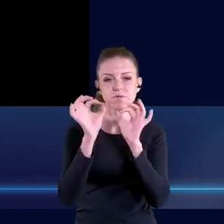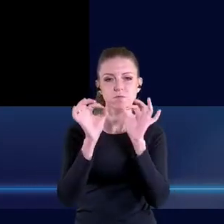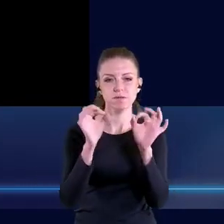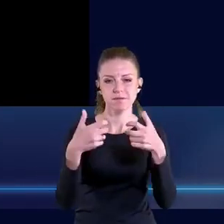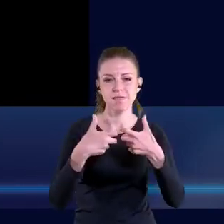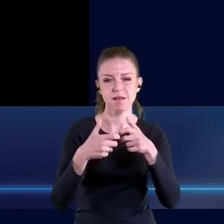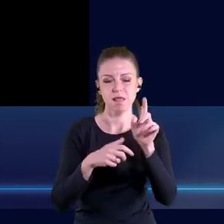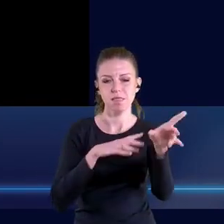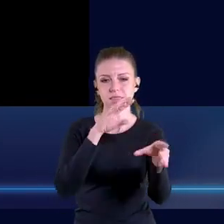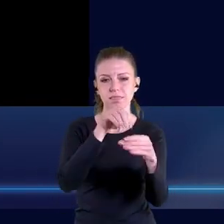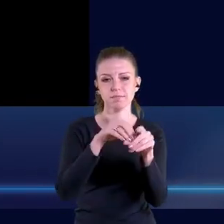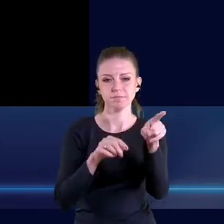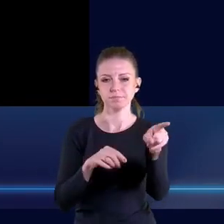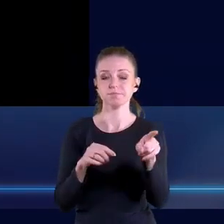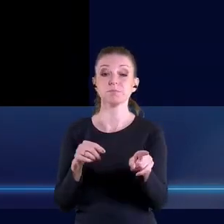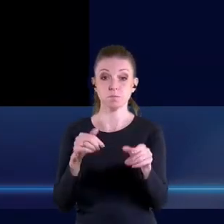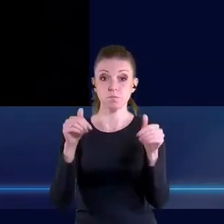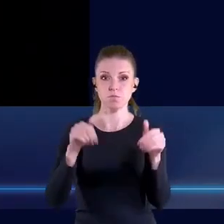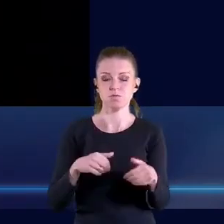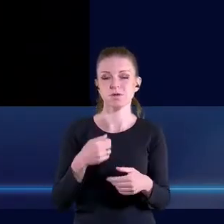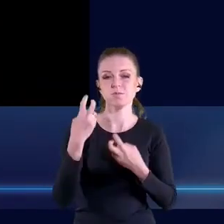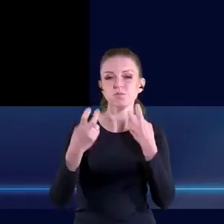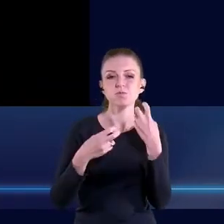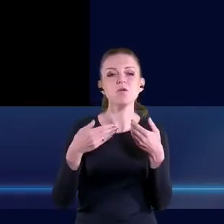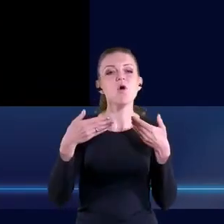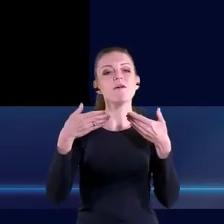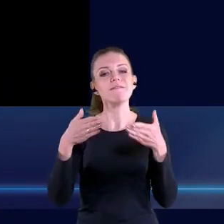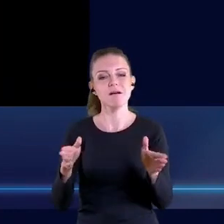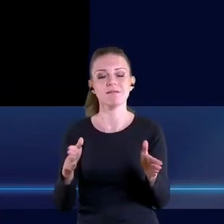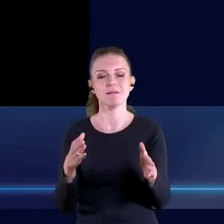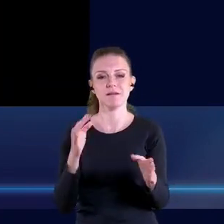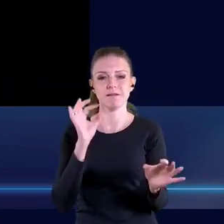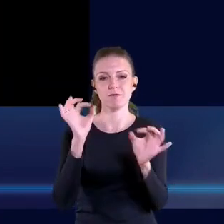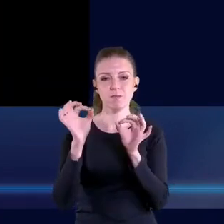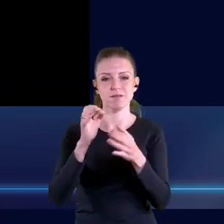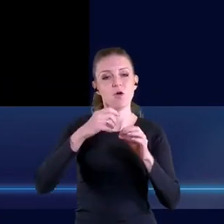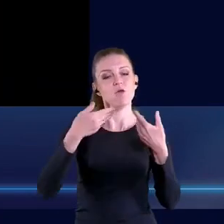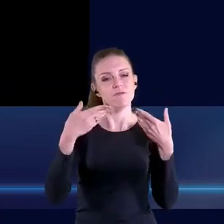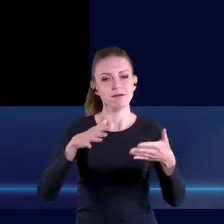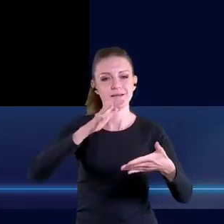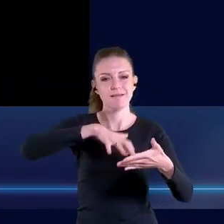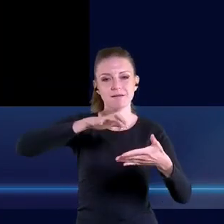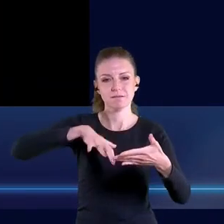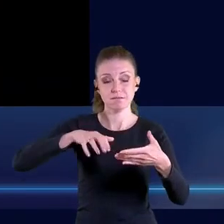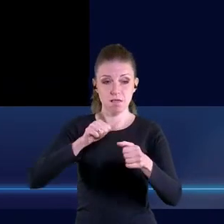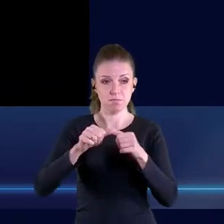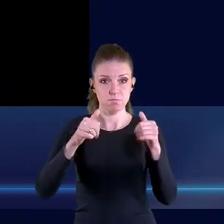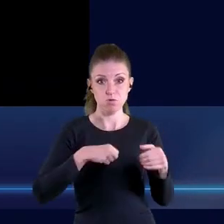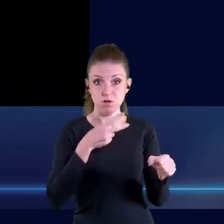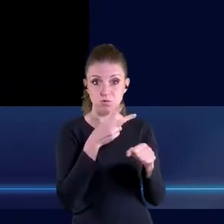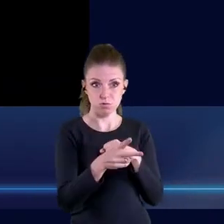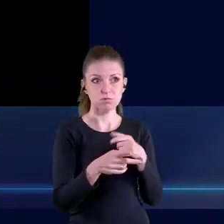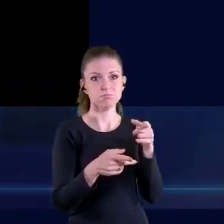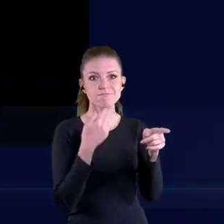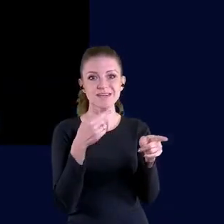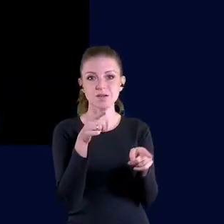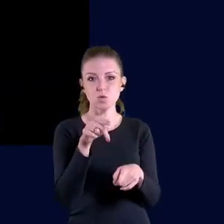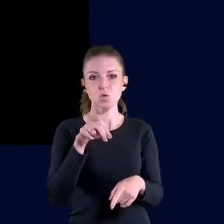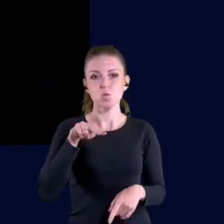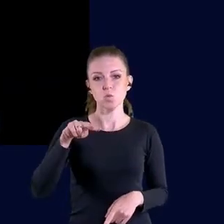wyszukiwać otwarte otwarte teksty w całej sieci ona